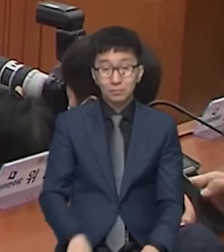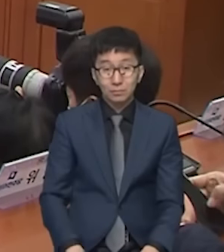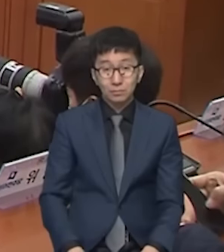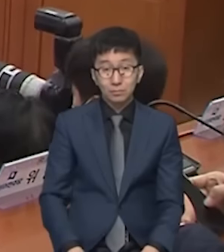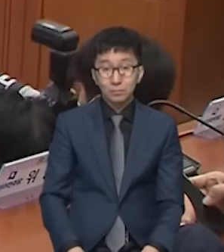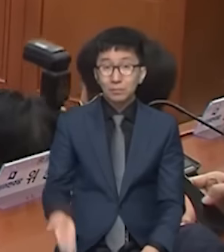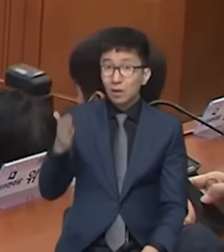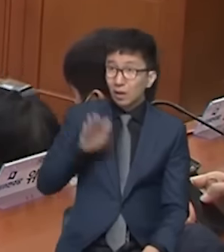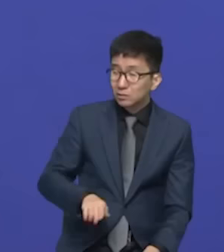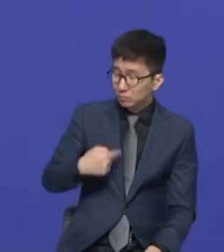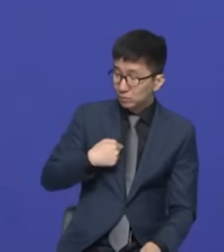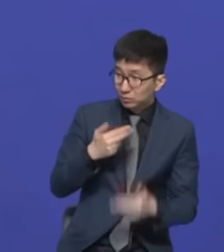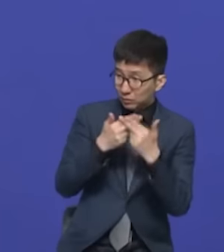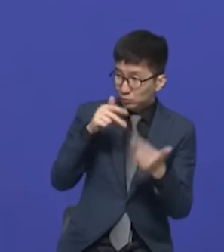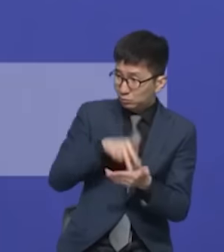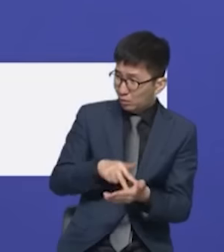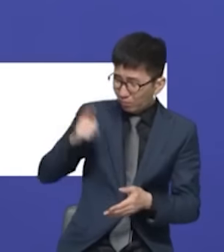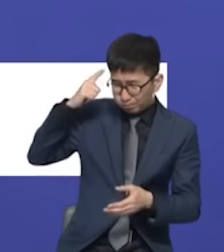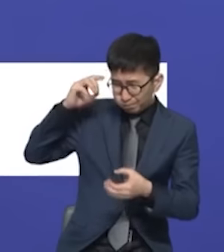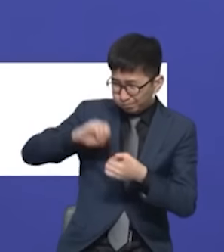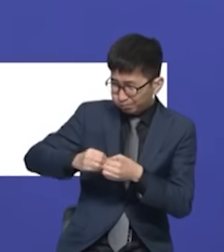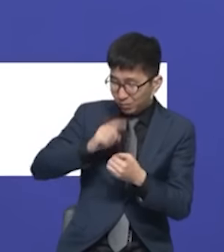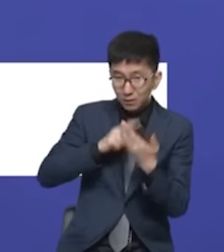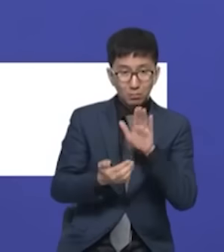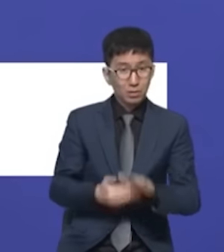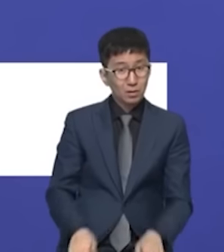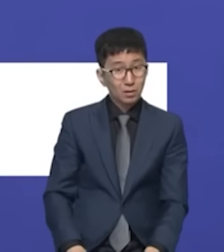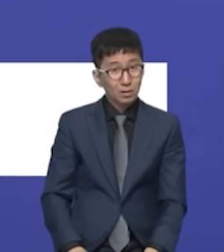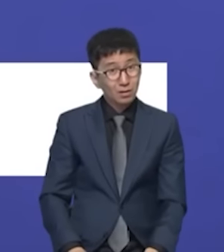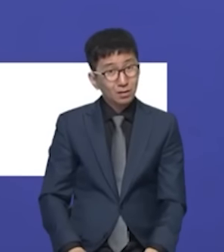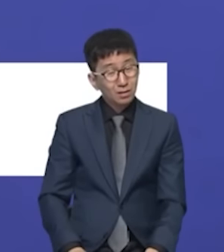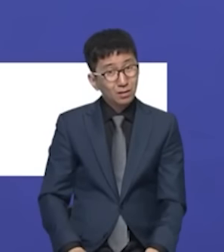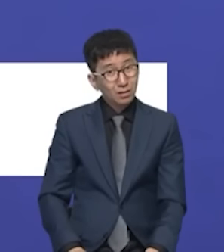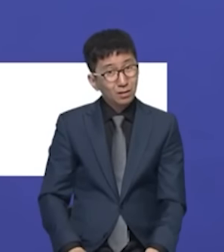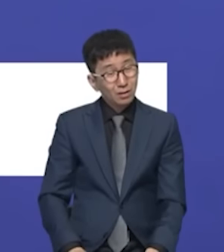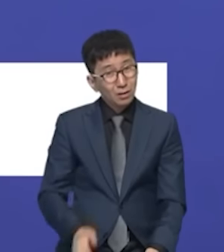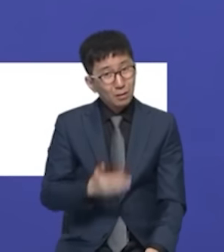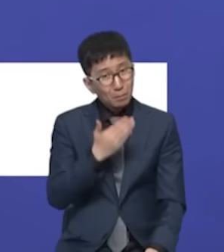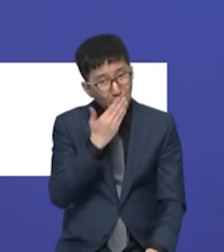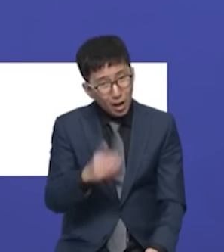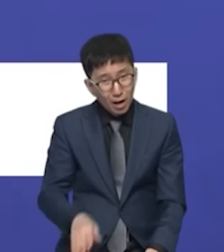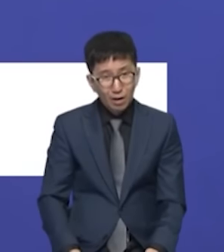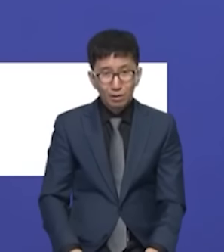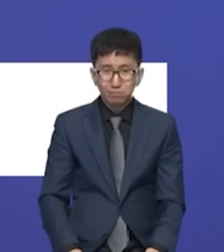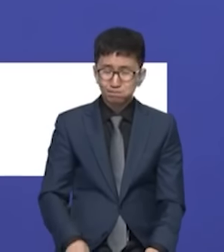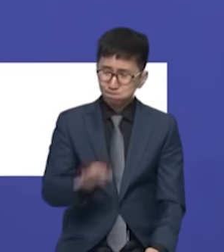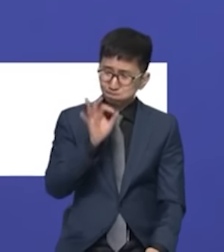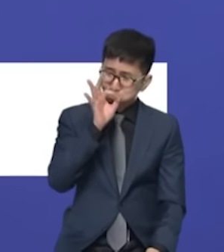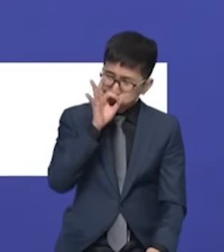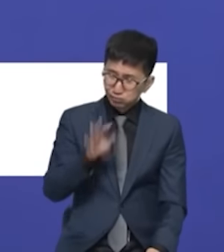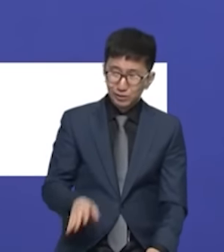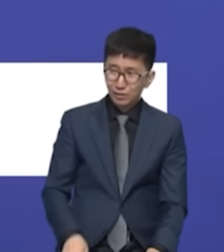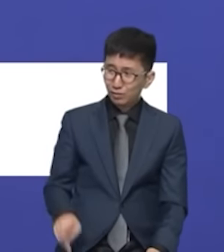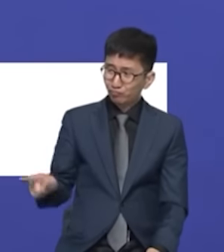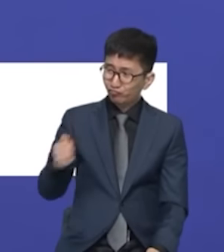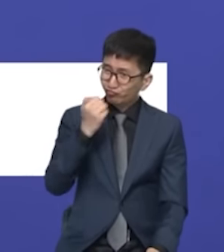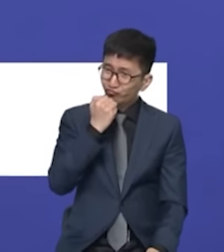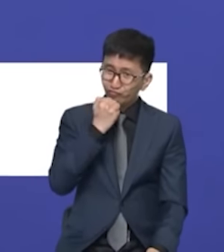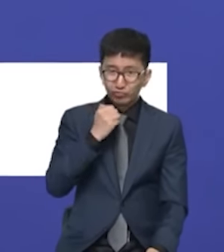소설이라고 일축했습니다. 상식적으로 그게 가능한 얘기입니까? 재미가 없잖아요, 소설이. 너무 말이 안